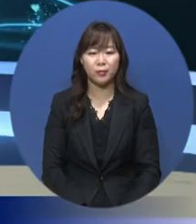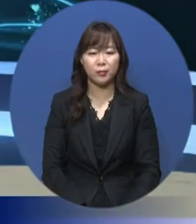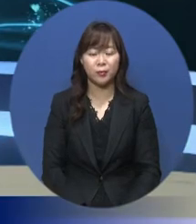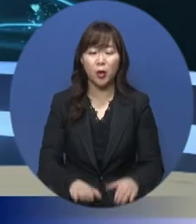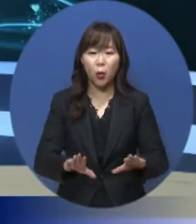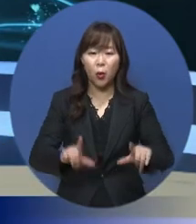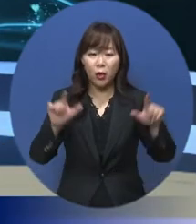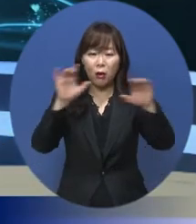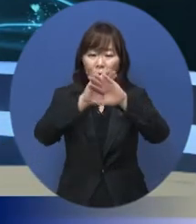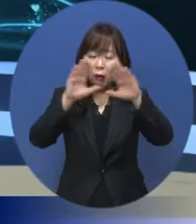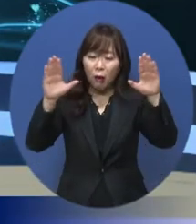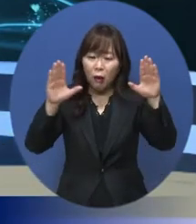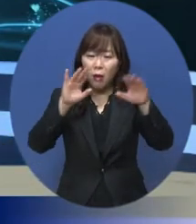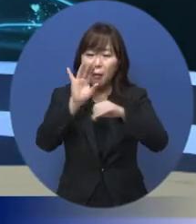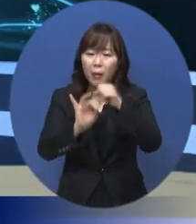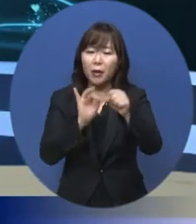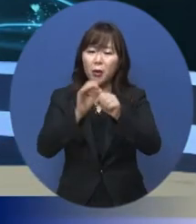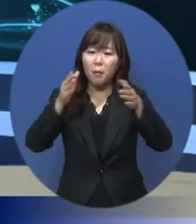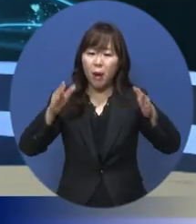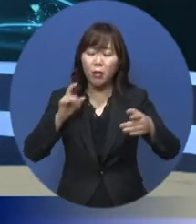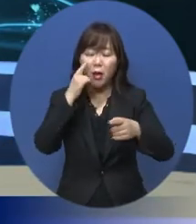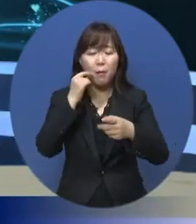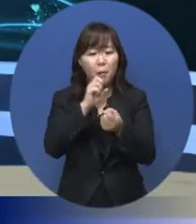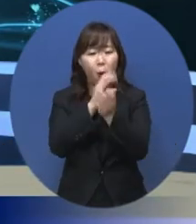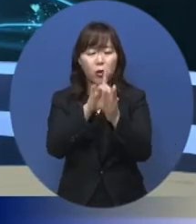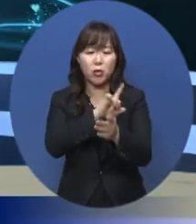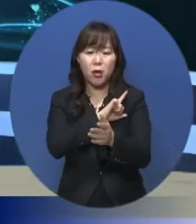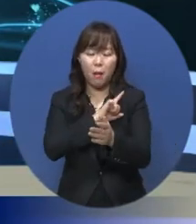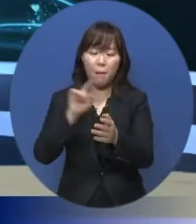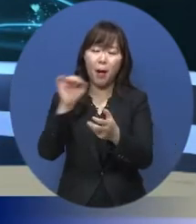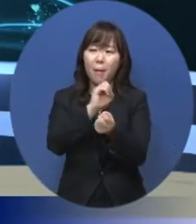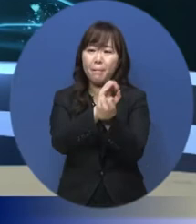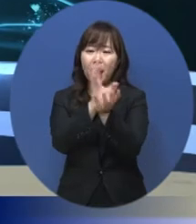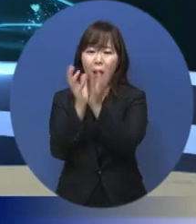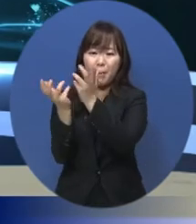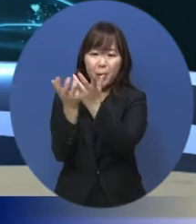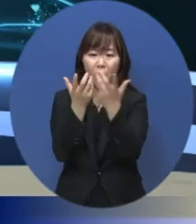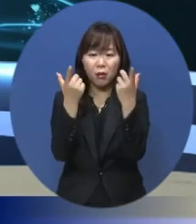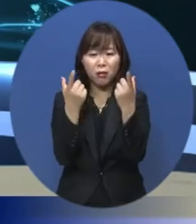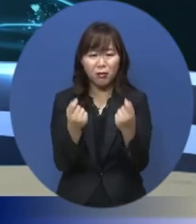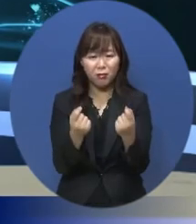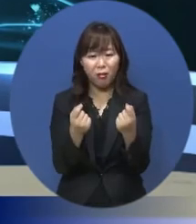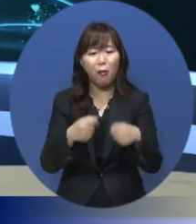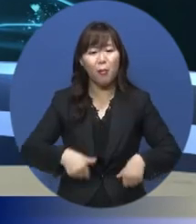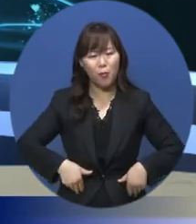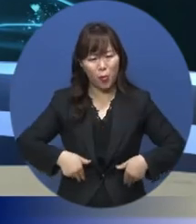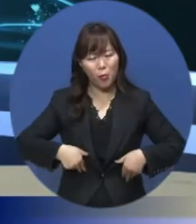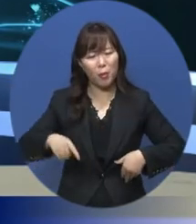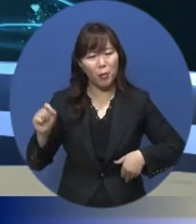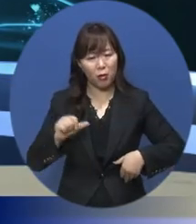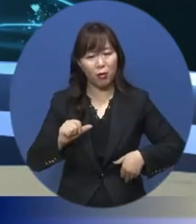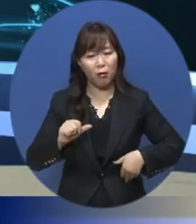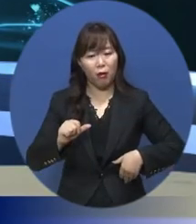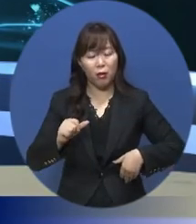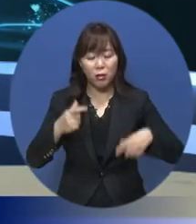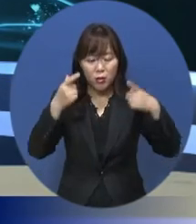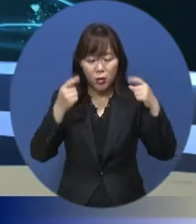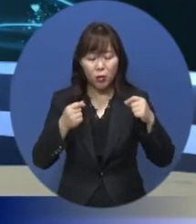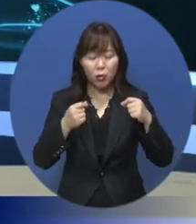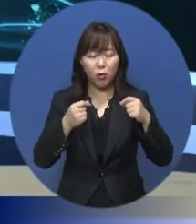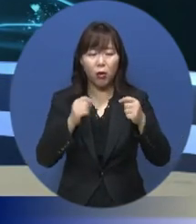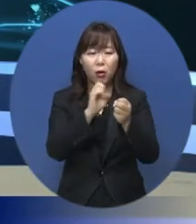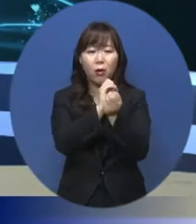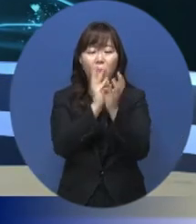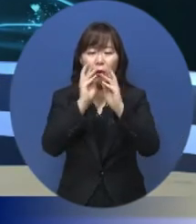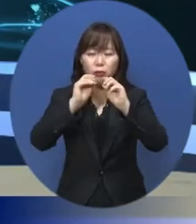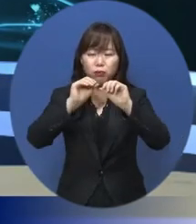올해는 기상관측 100년만에 벚꽃이 가장 빨리 피는 등 이른 봄이 찾아 왔는데요 개화가 빨라지면서 꽃가루